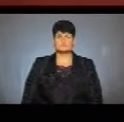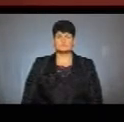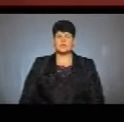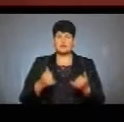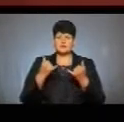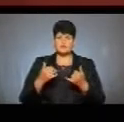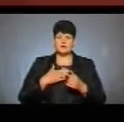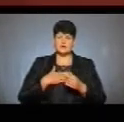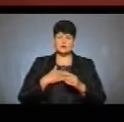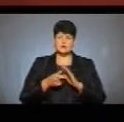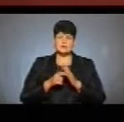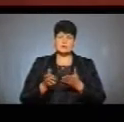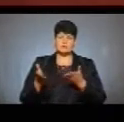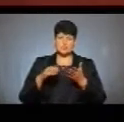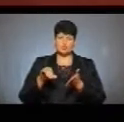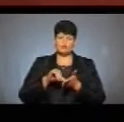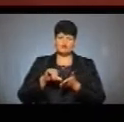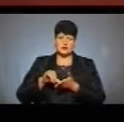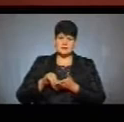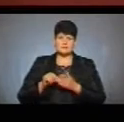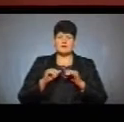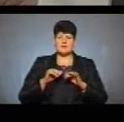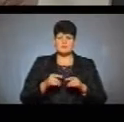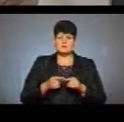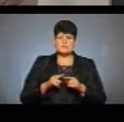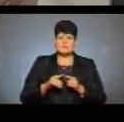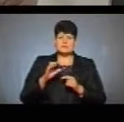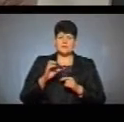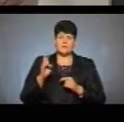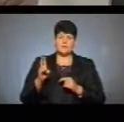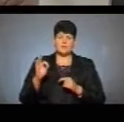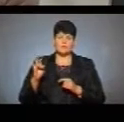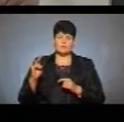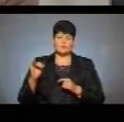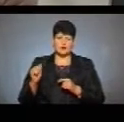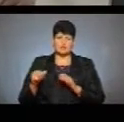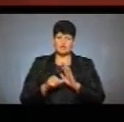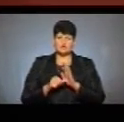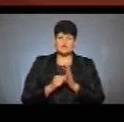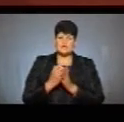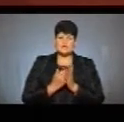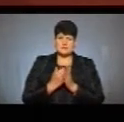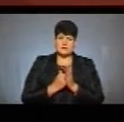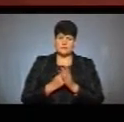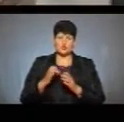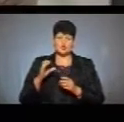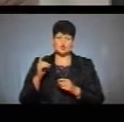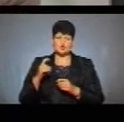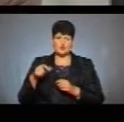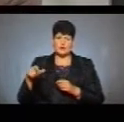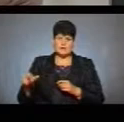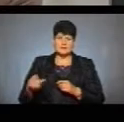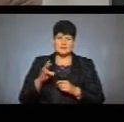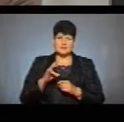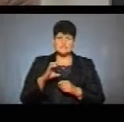Сьогодні до нашої студії ми запросили учасників акції. Це Сергій Коновал, керівник 6-ї резервної сотні ДУК «Правий сектор», та Назар